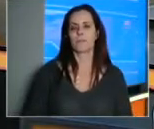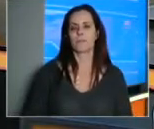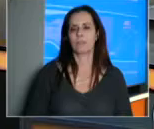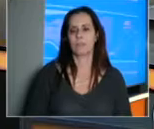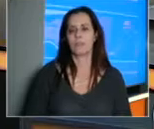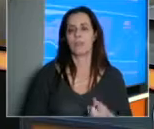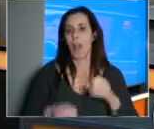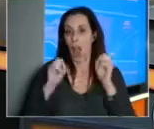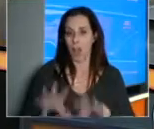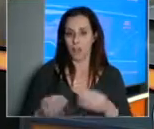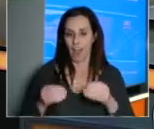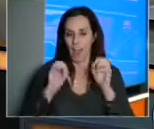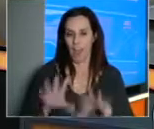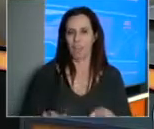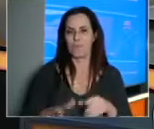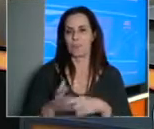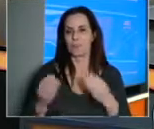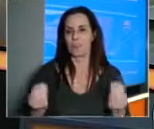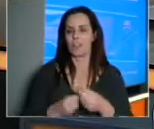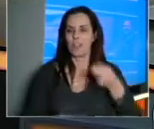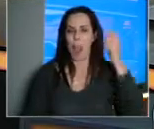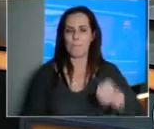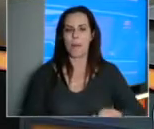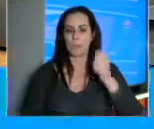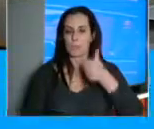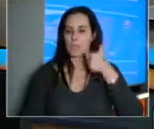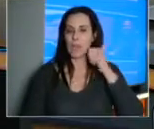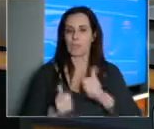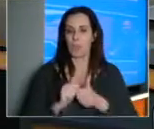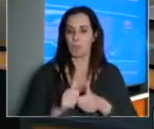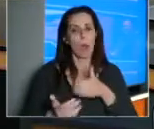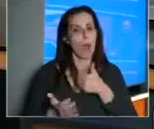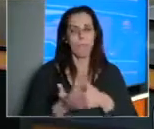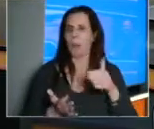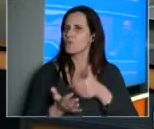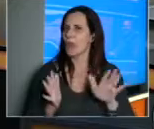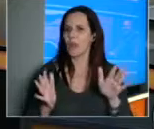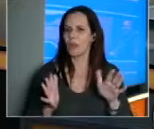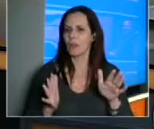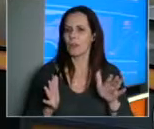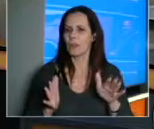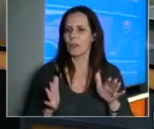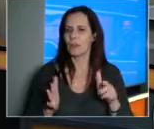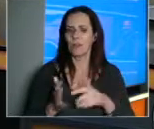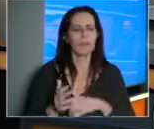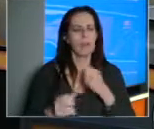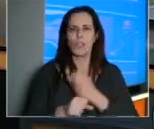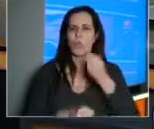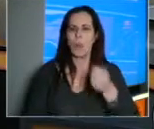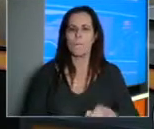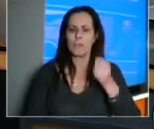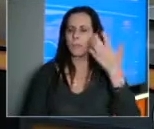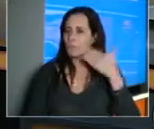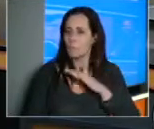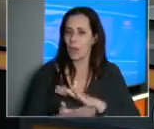שלי שייך לענייני המסועות. מירי רגב, השרה מירי רגב, ממשיכה במסורת שלה לקמפיין את המסועות. איפה